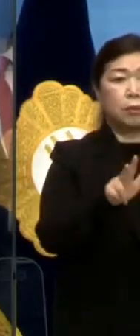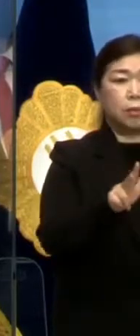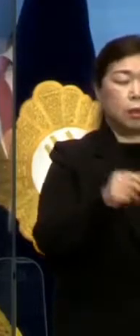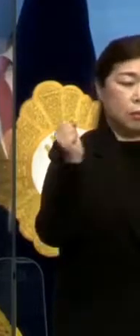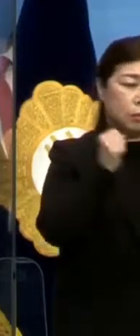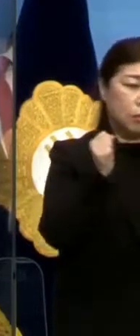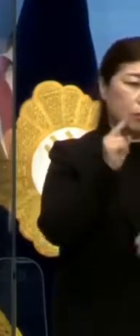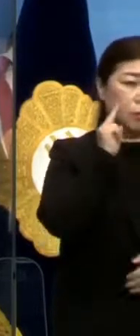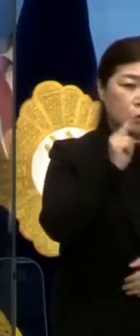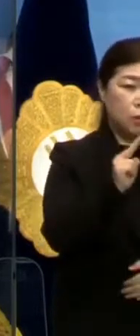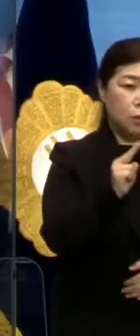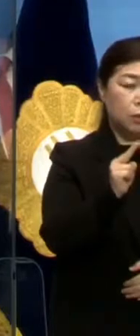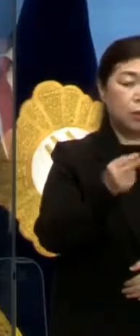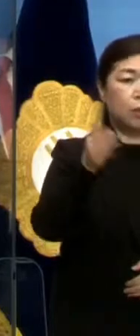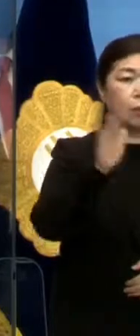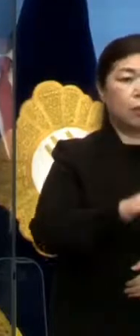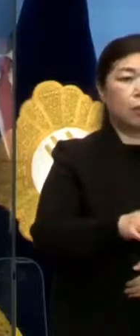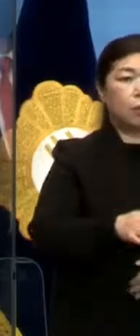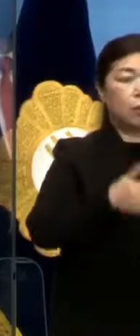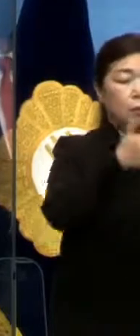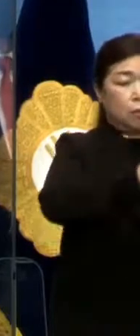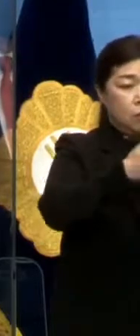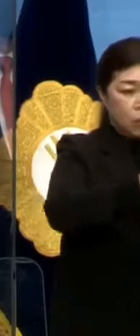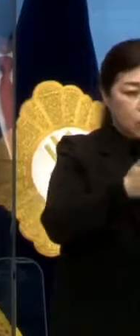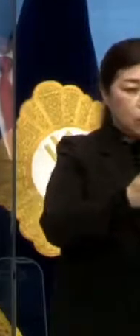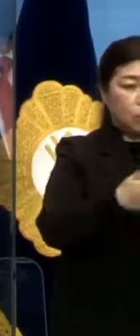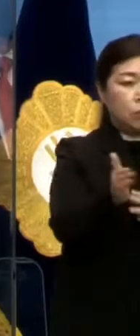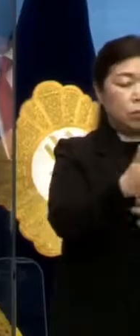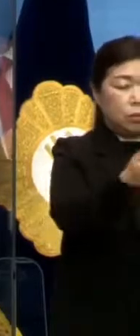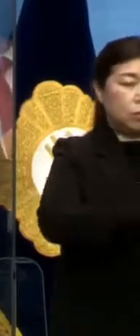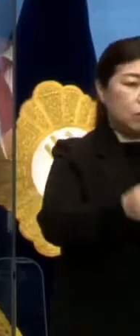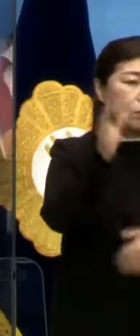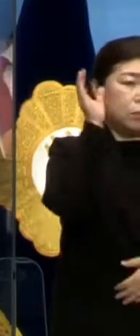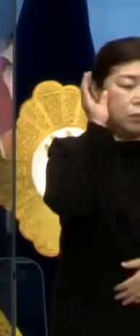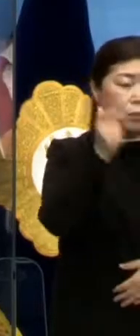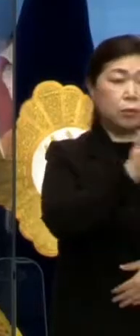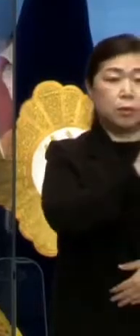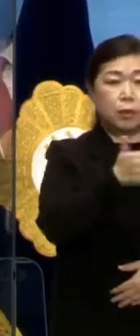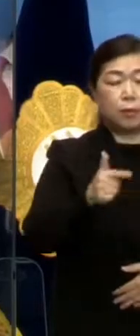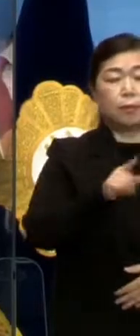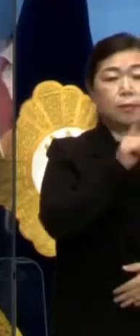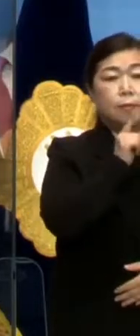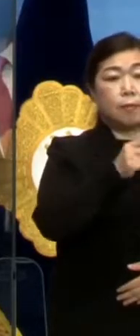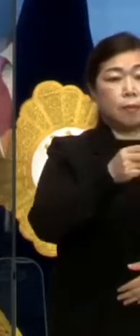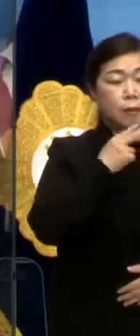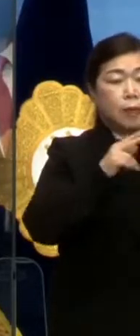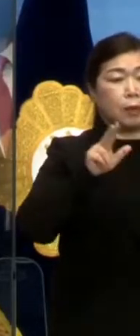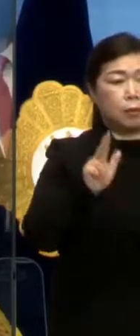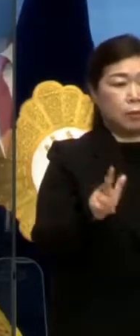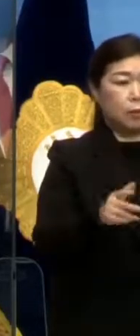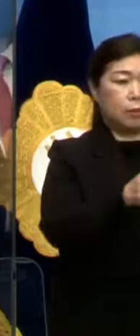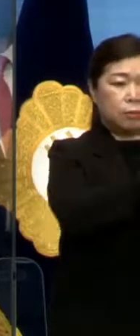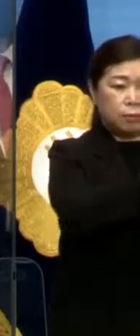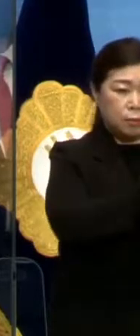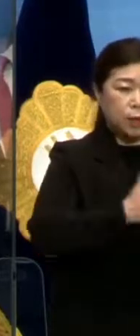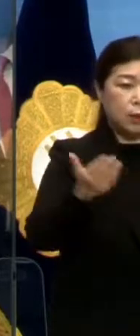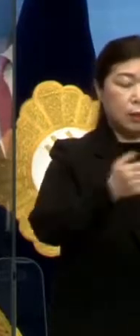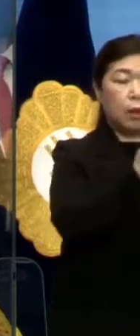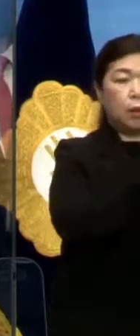겨울 한파에도 풍년과 풍어를 기원하며 묵묵히 농업 현장으로 나가고 있는